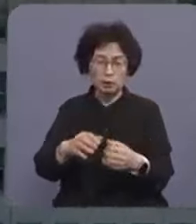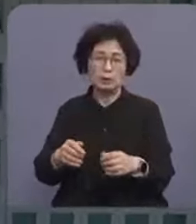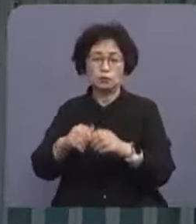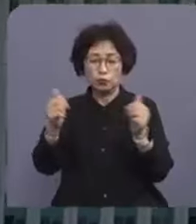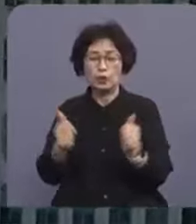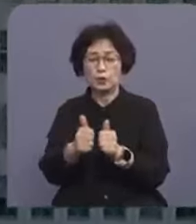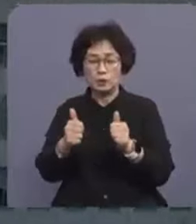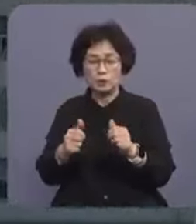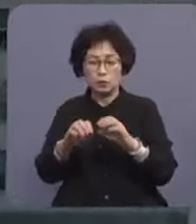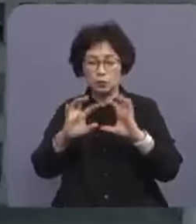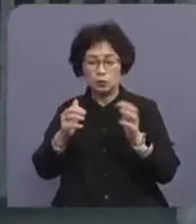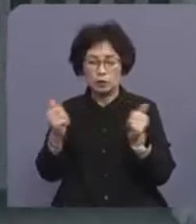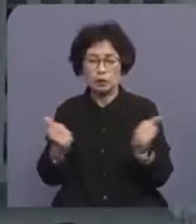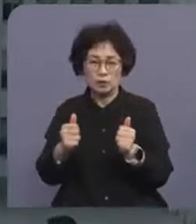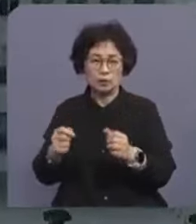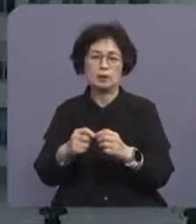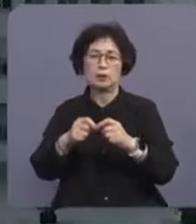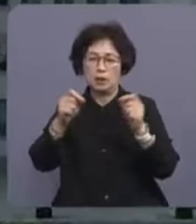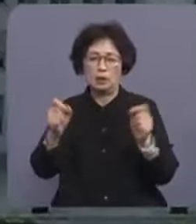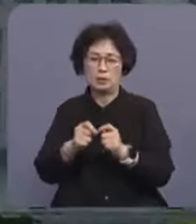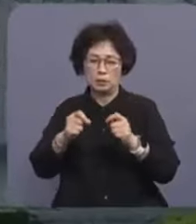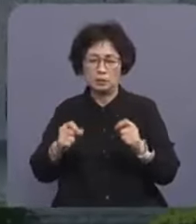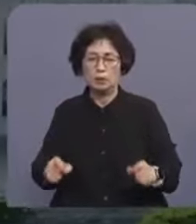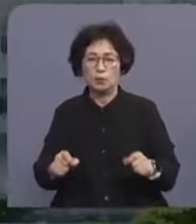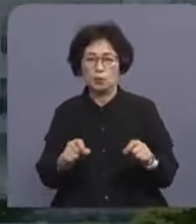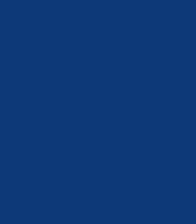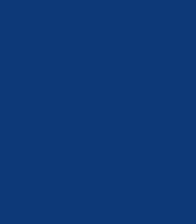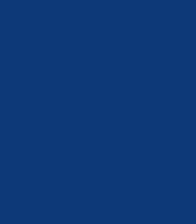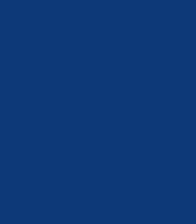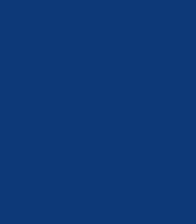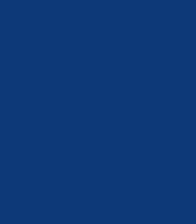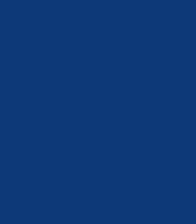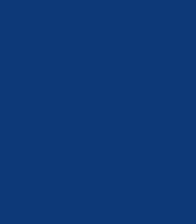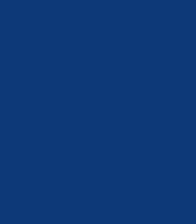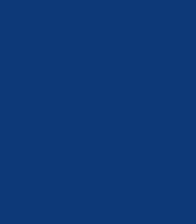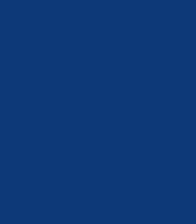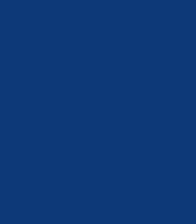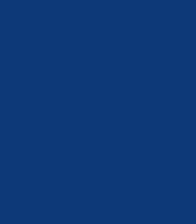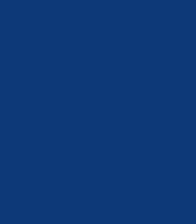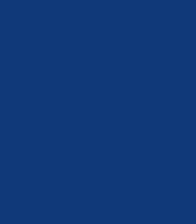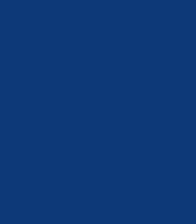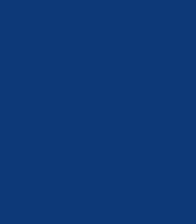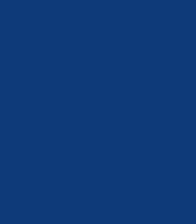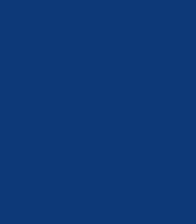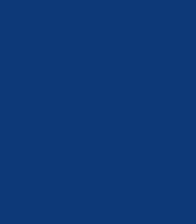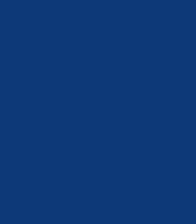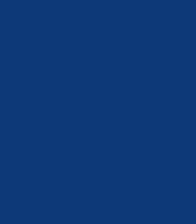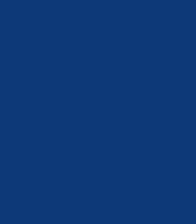중입니다. KBS 뉴스 최휘지입니다.